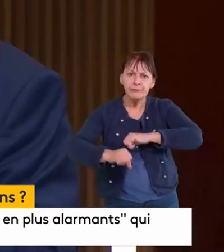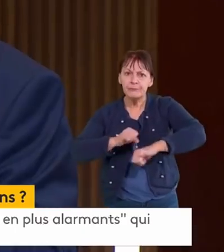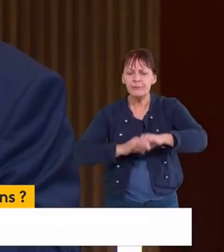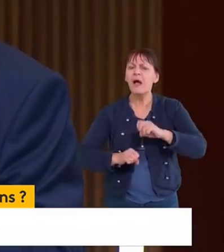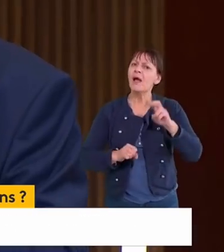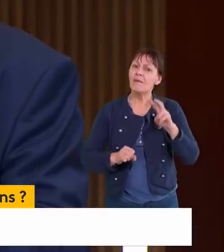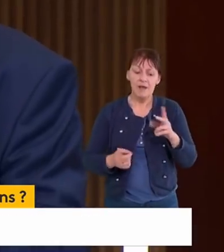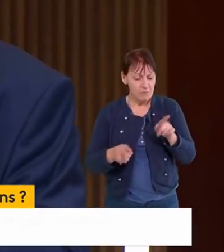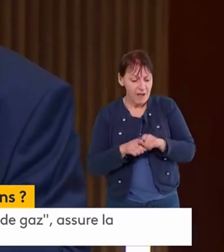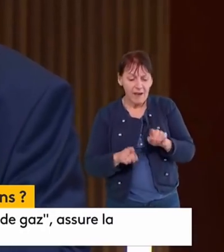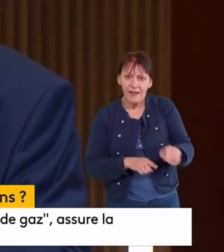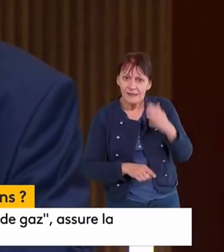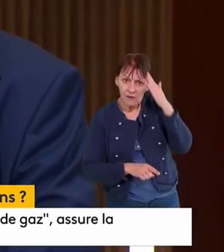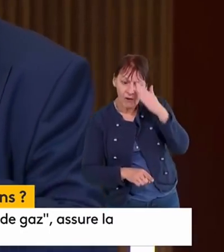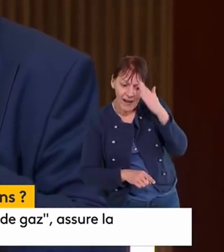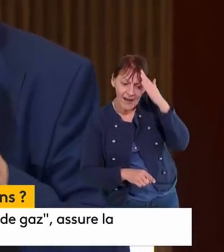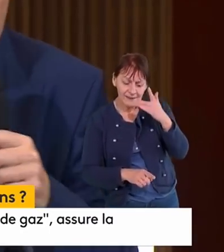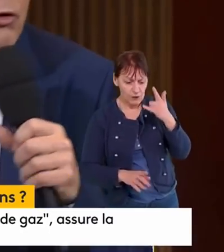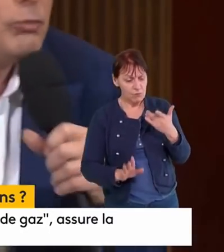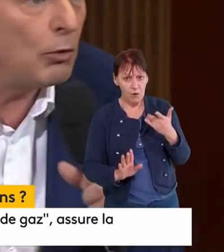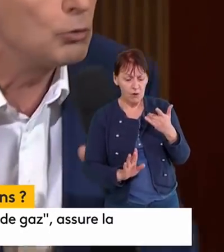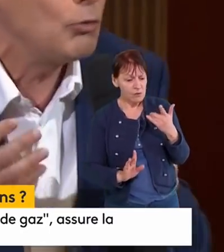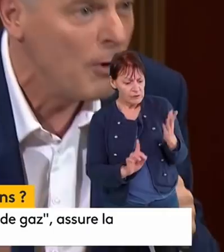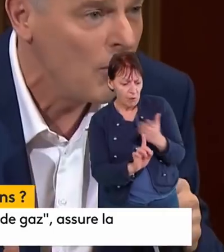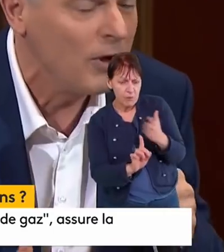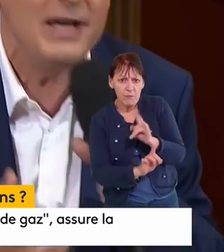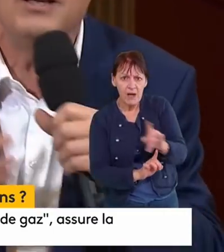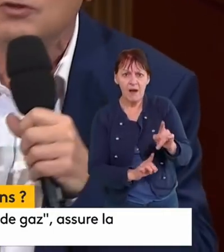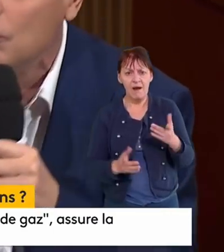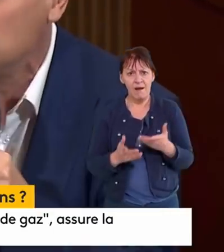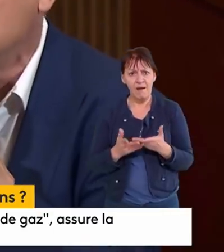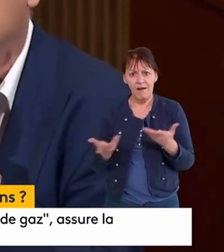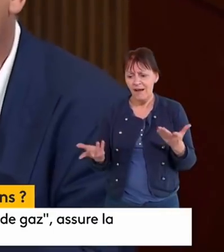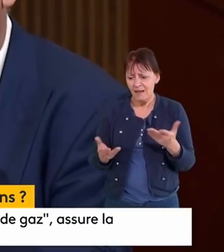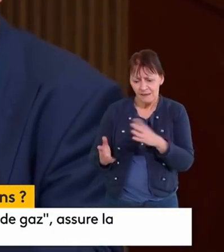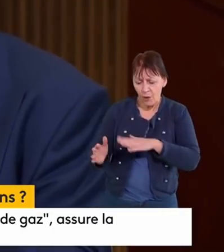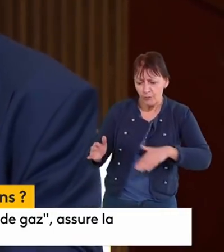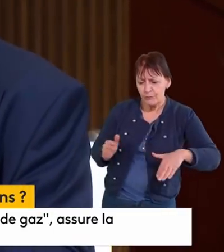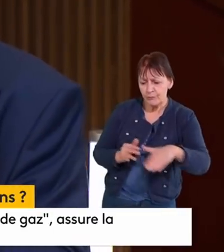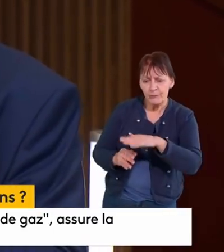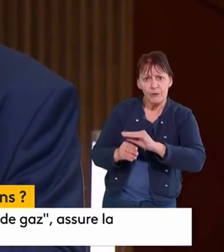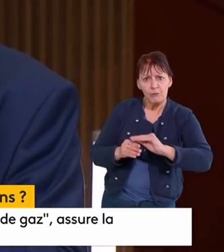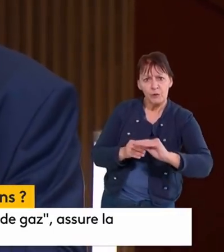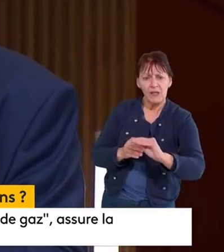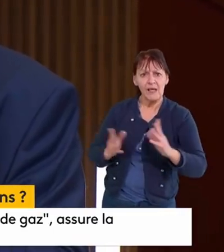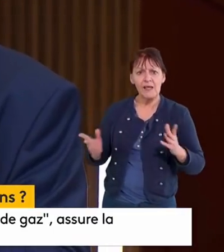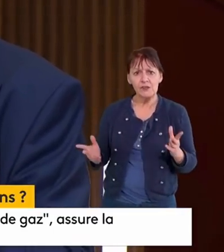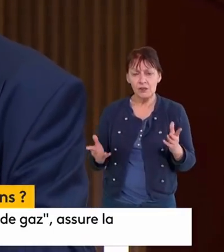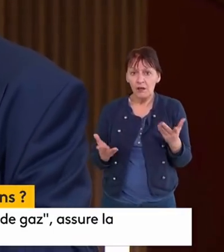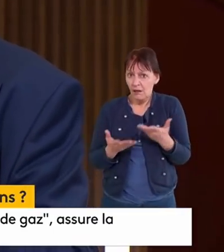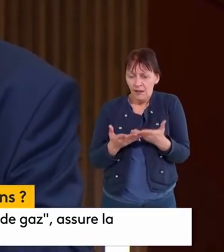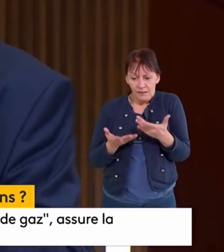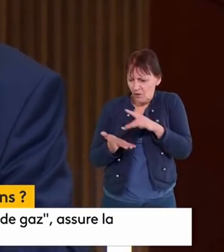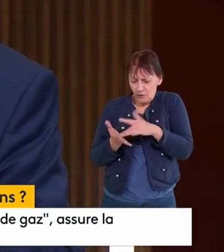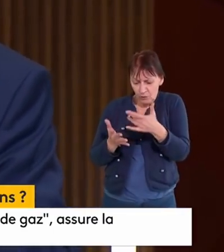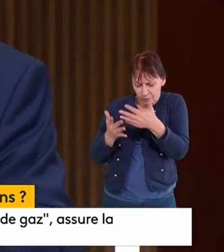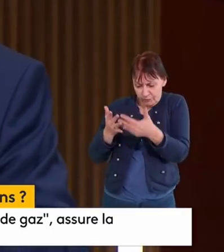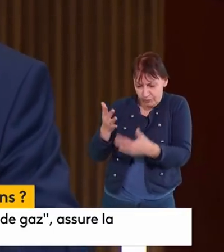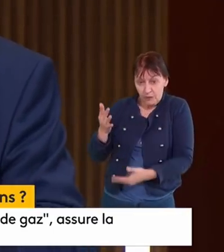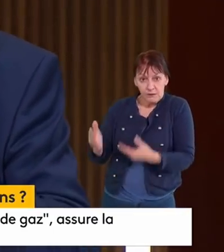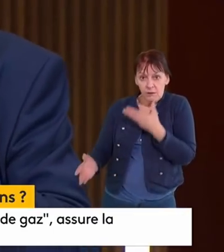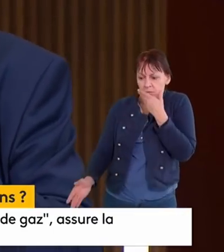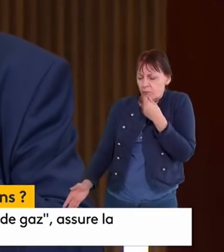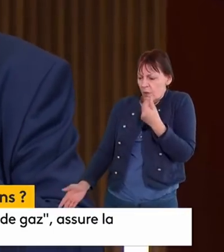bien-être animal, sur le respect de la terre, sur produire autrement. Ils ont toutes ces exigences. C'est beau. Et alors je leur dis,